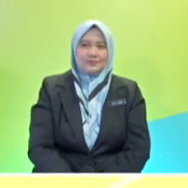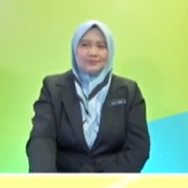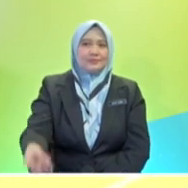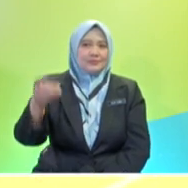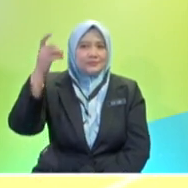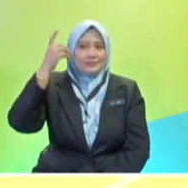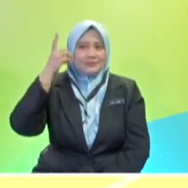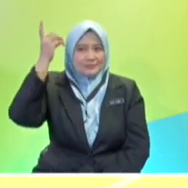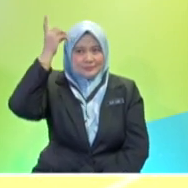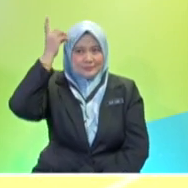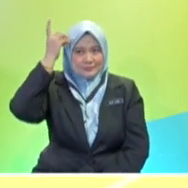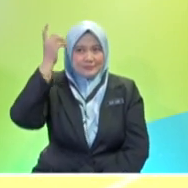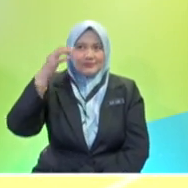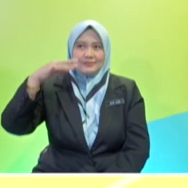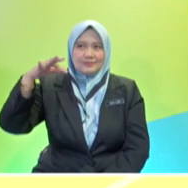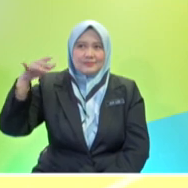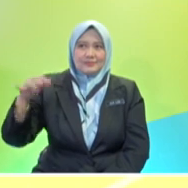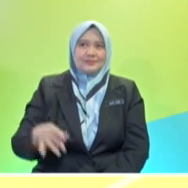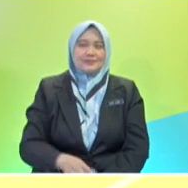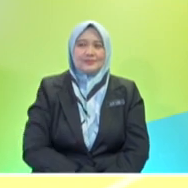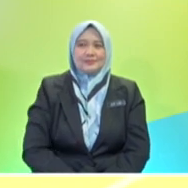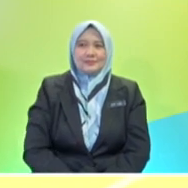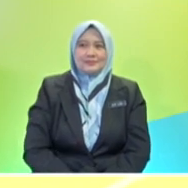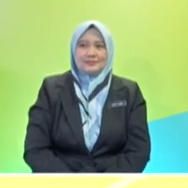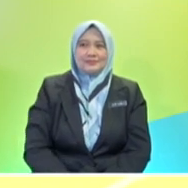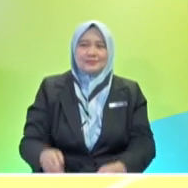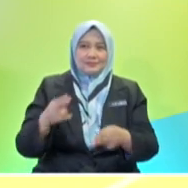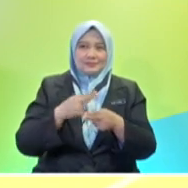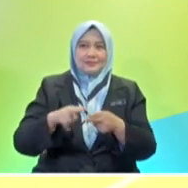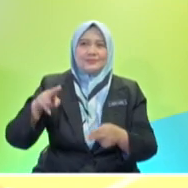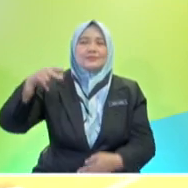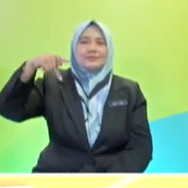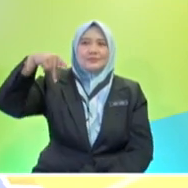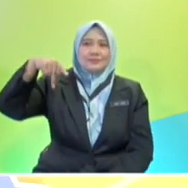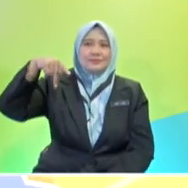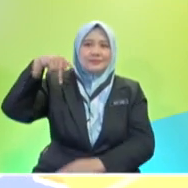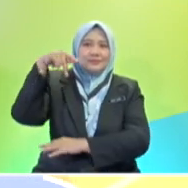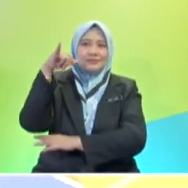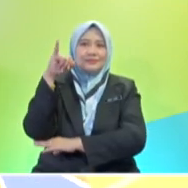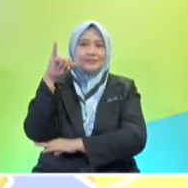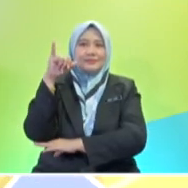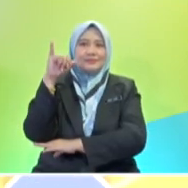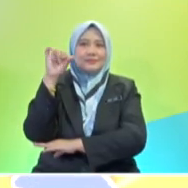Dayan. Dipersilakan. Silakan Dayan, Dayan. Eja. Perkataan pisau.